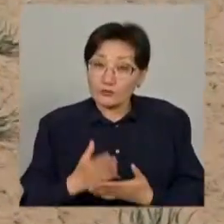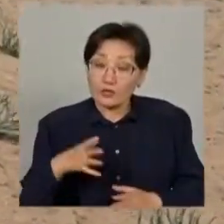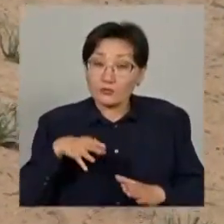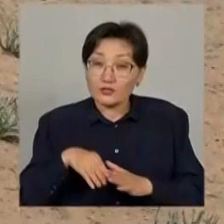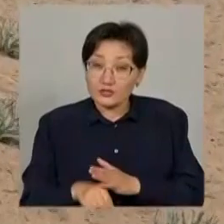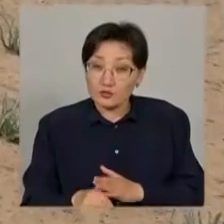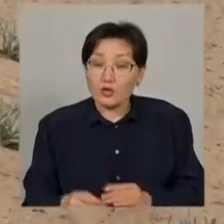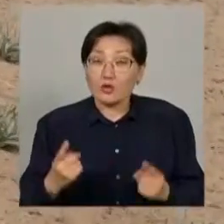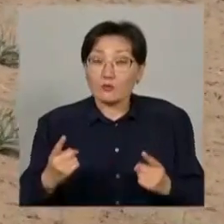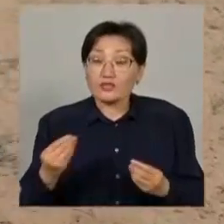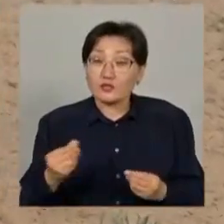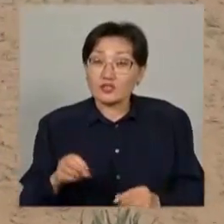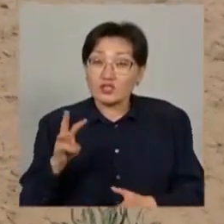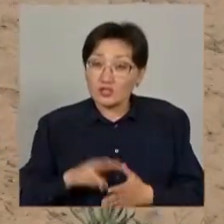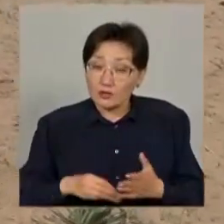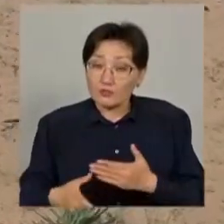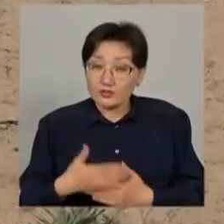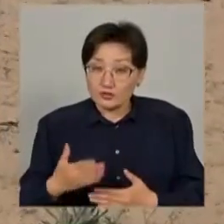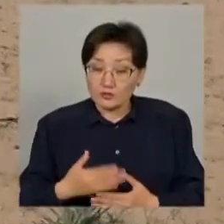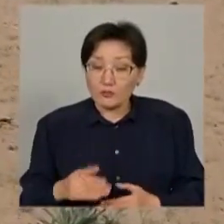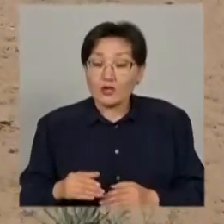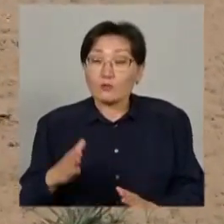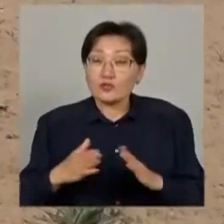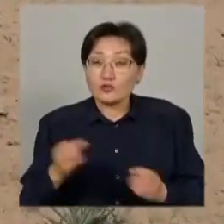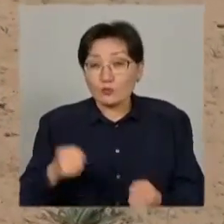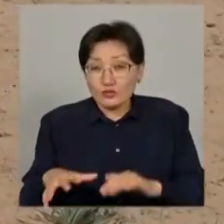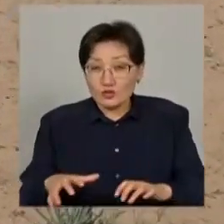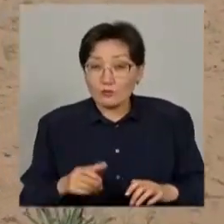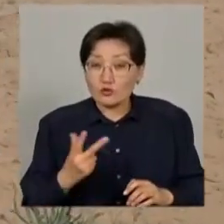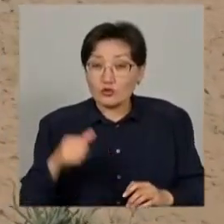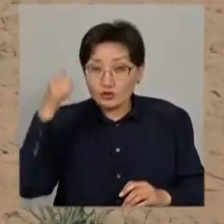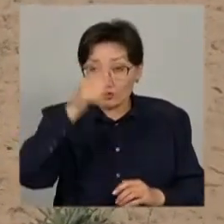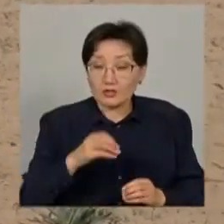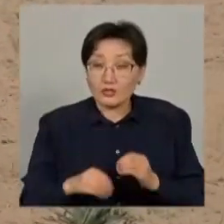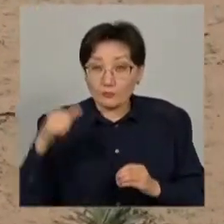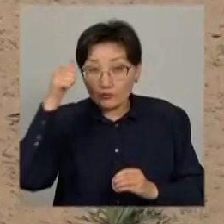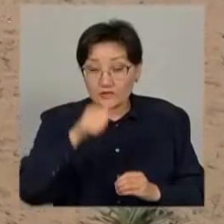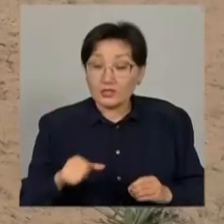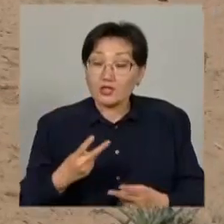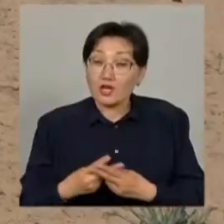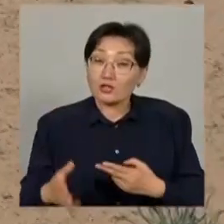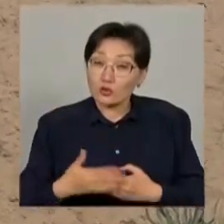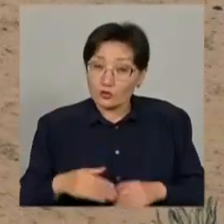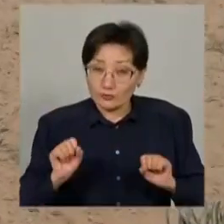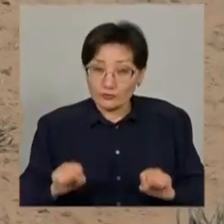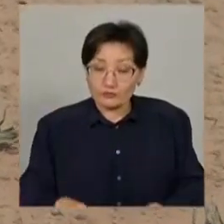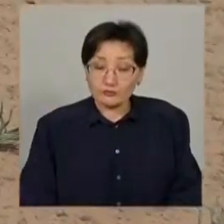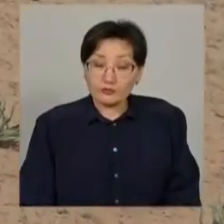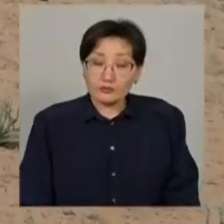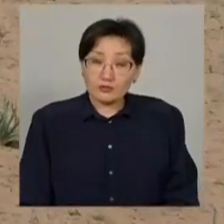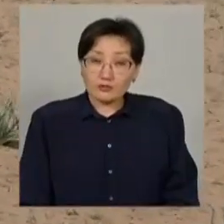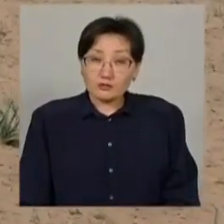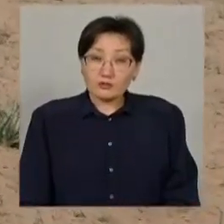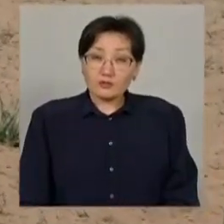айтқанда, үлкен соммада айыппұл арқалап, мүлкі тәркіленіп, тіпті 3 жылдан 10 жылға дейін бас бостандығынан айырылуы мүмкін.